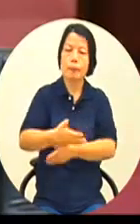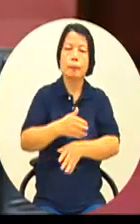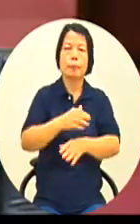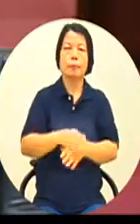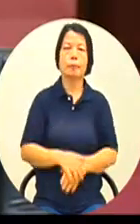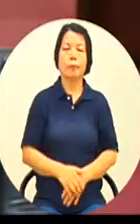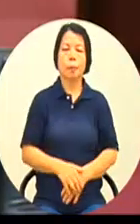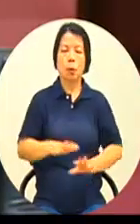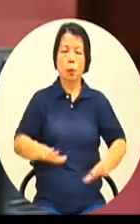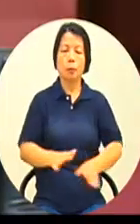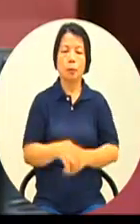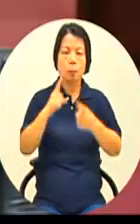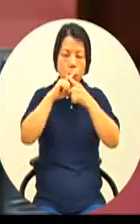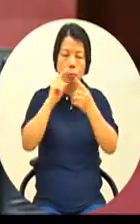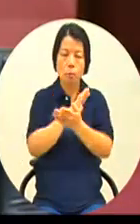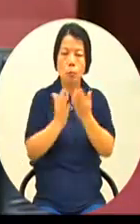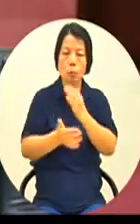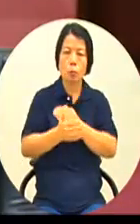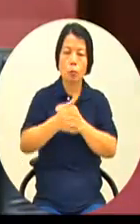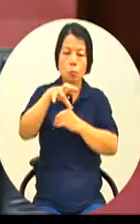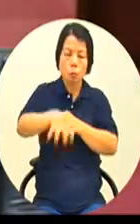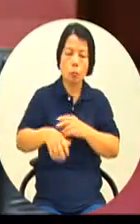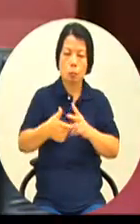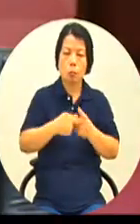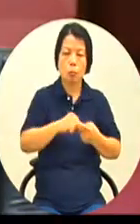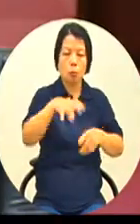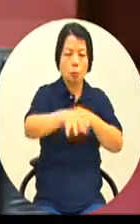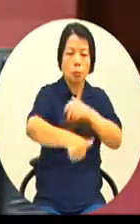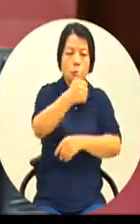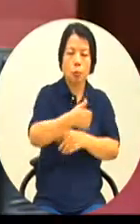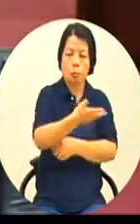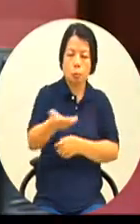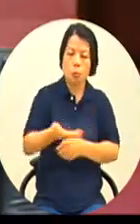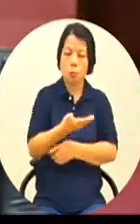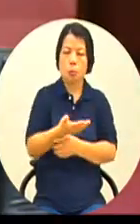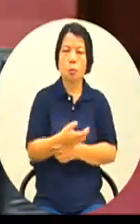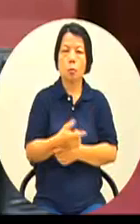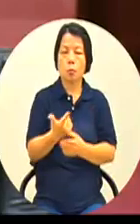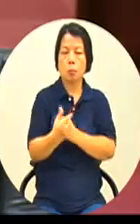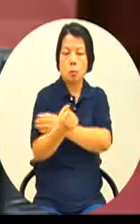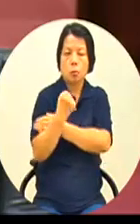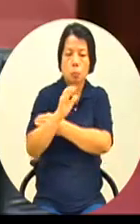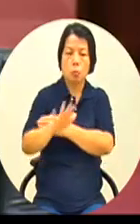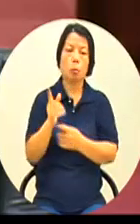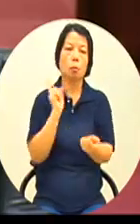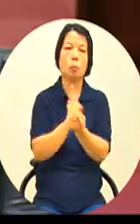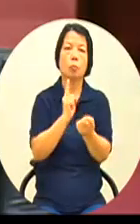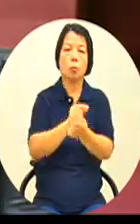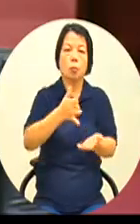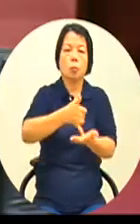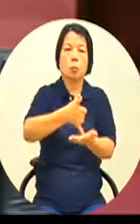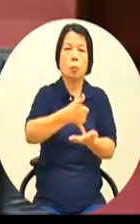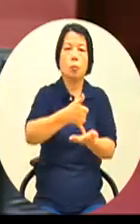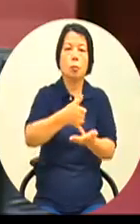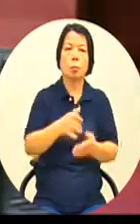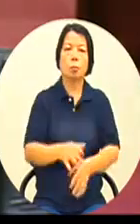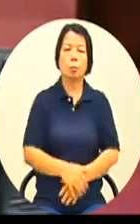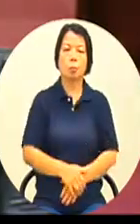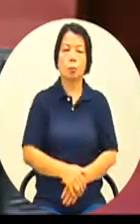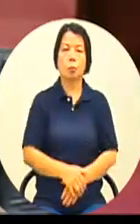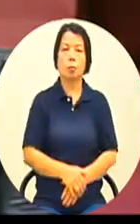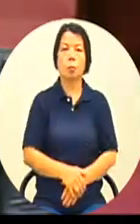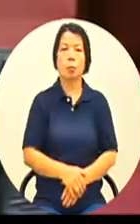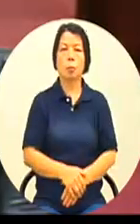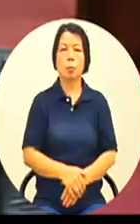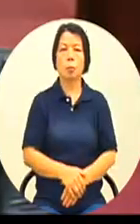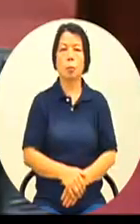吼，啊，加咱这边只局长对不对？大力的支持对不对？吼，啊，等等吼，对这较弱势只的，吼，这收费员对不对？吼，这